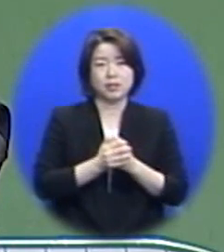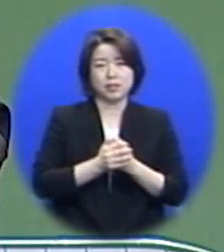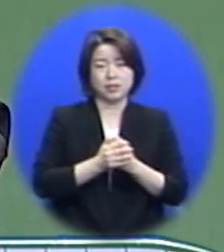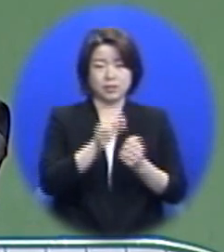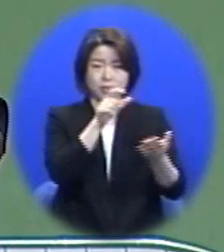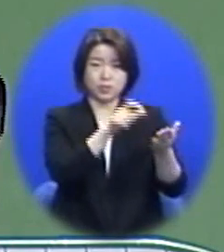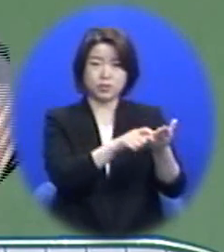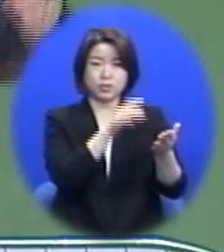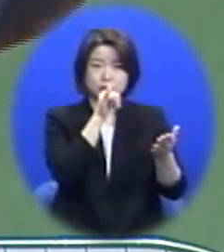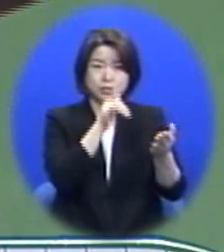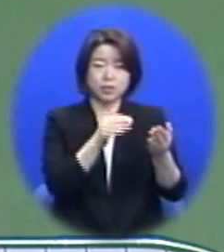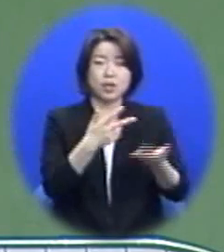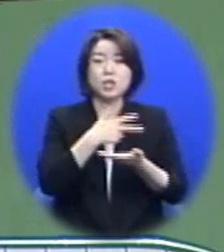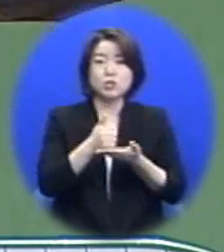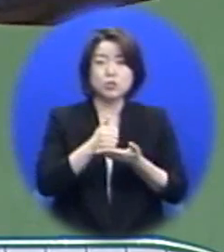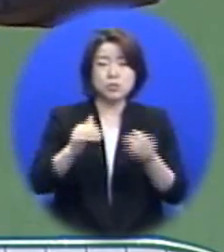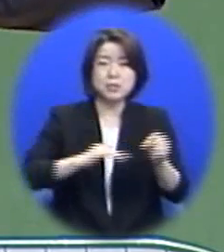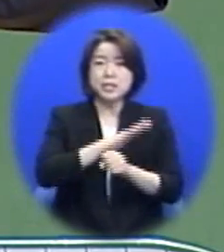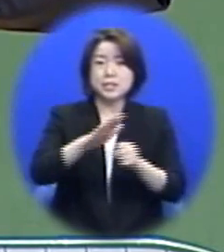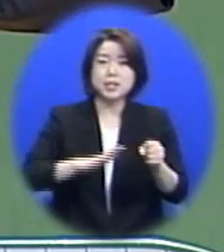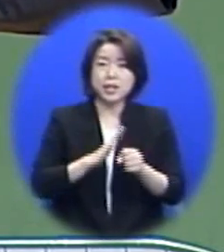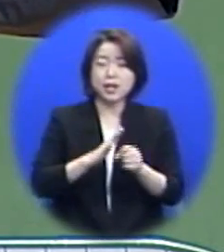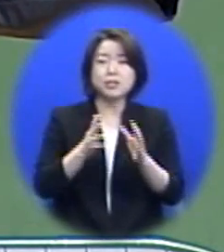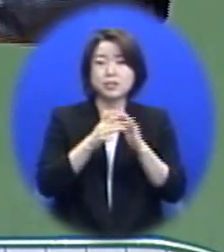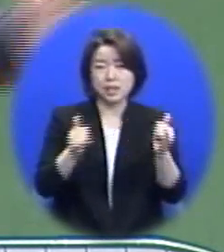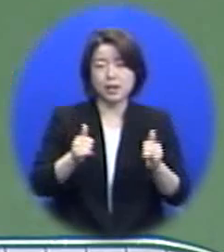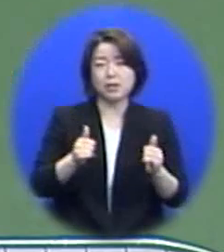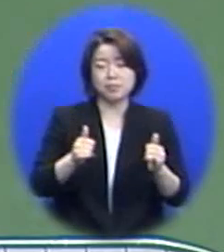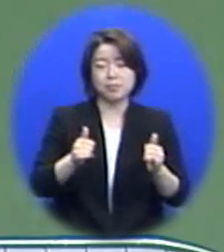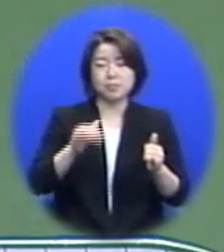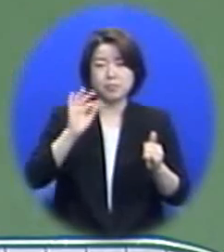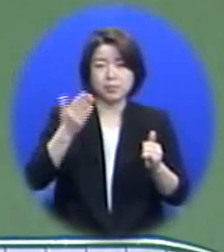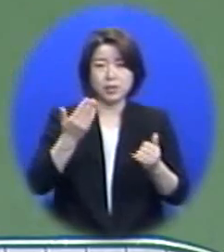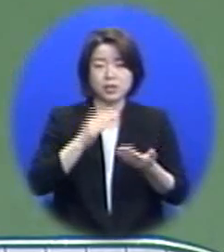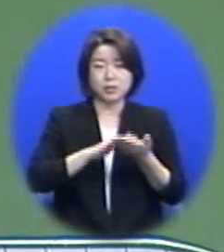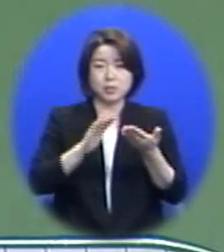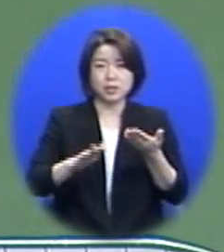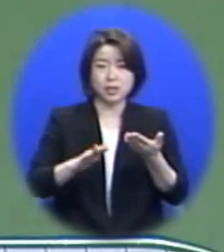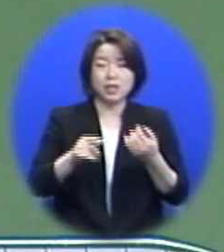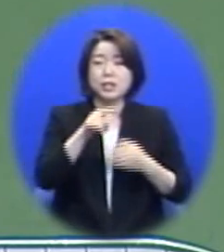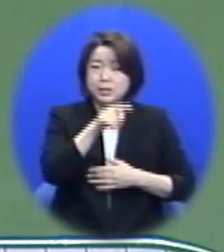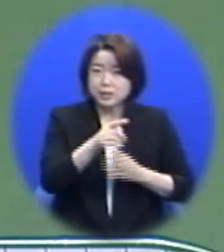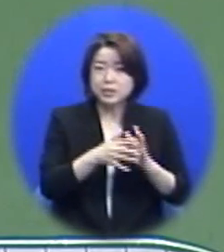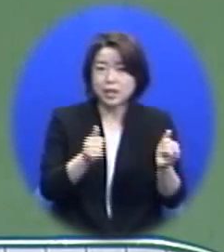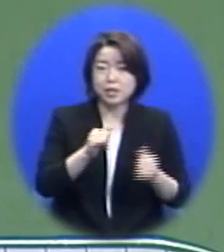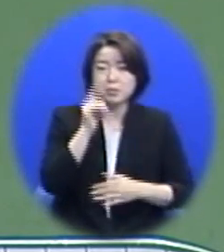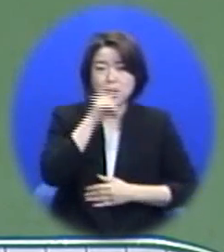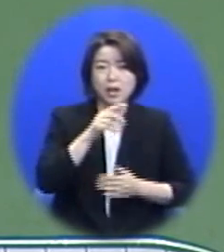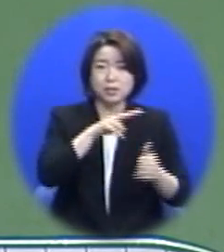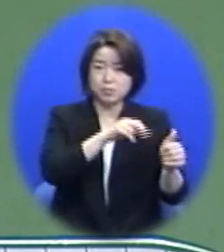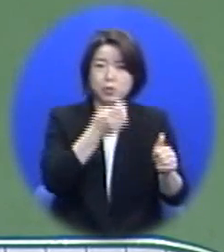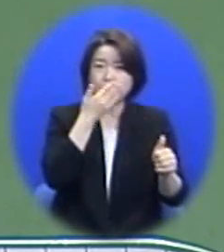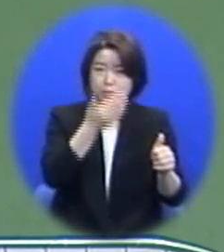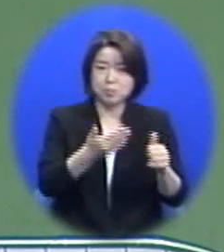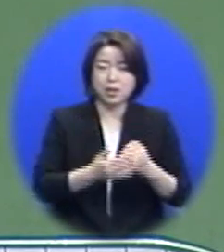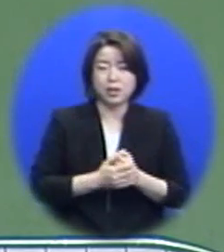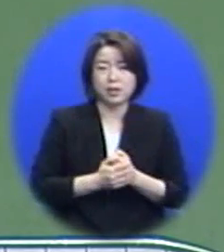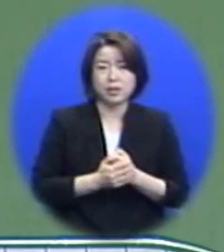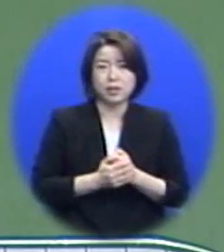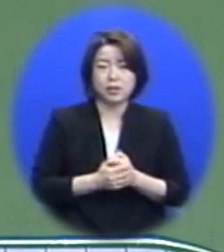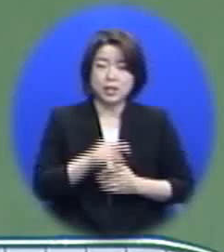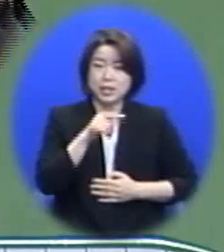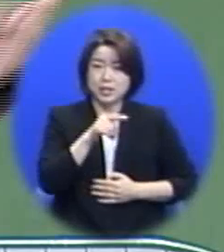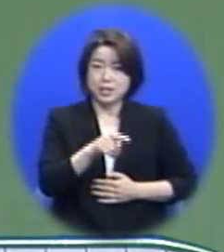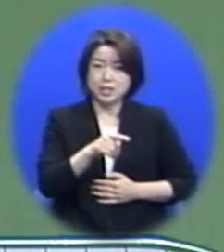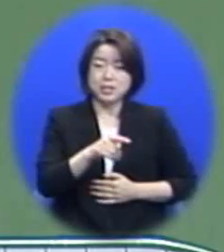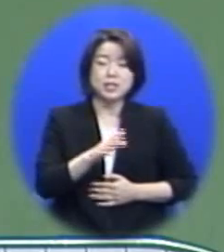말했습니다 주님을 사랑하는 사람들이어야 악을 미워할 수 있다는 것입 여러분이 사실을